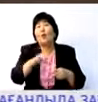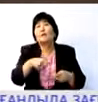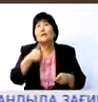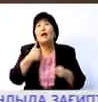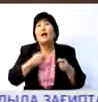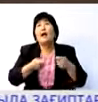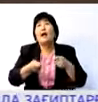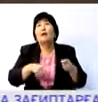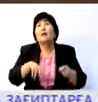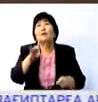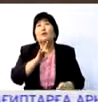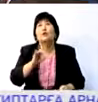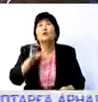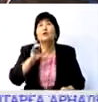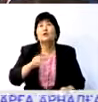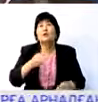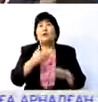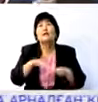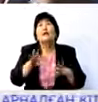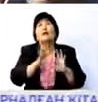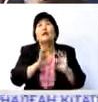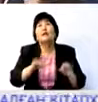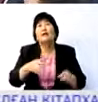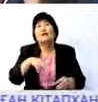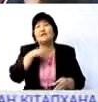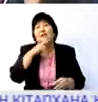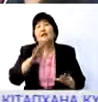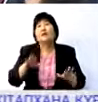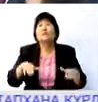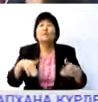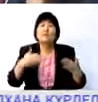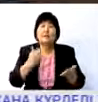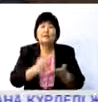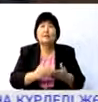орынбасары Руслан Рүстемов те сала үздіктеріне ыстық лебізін білдірді.